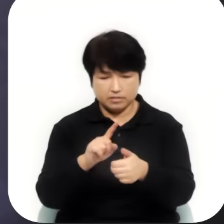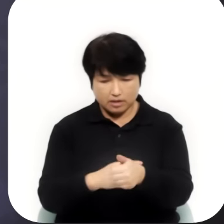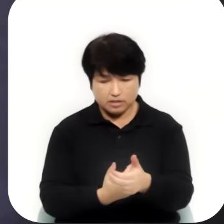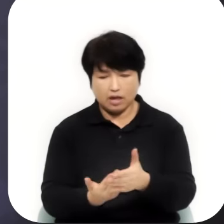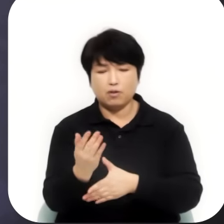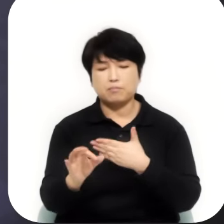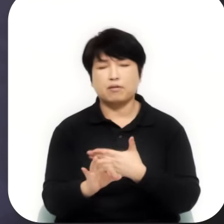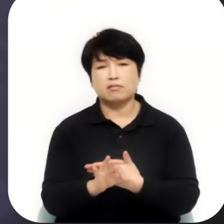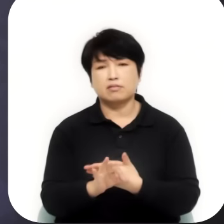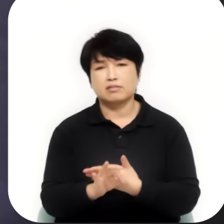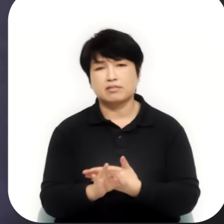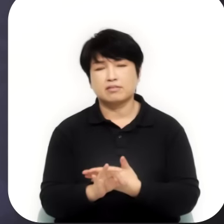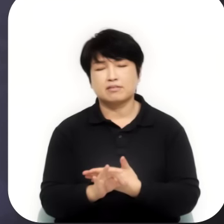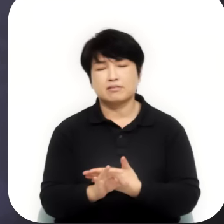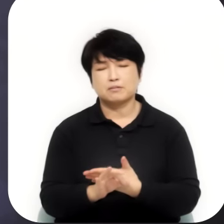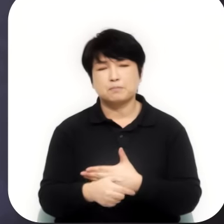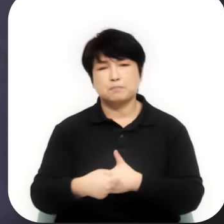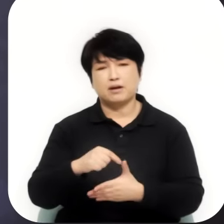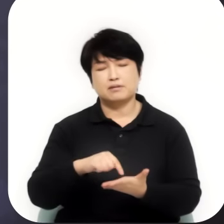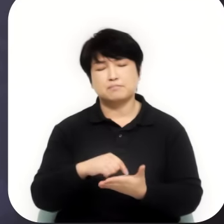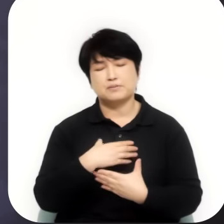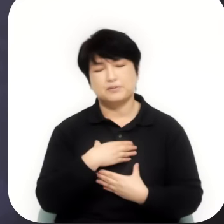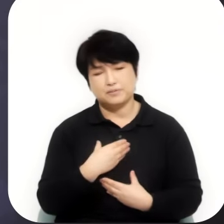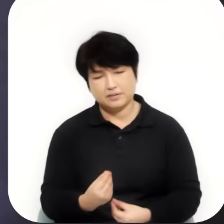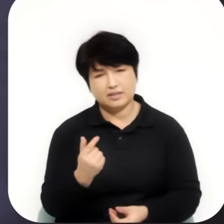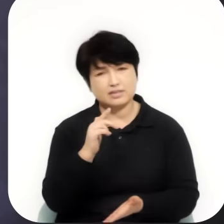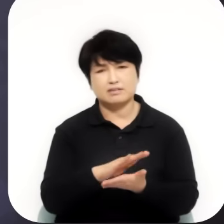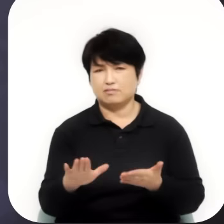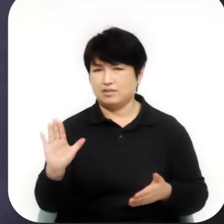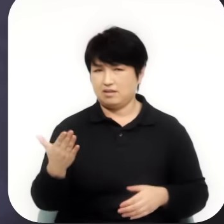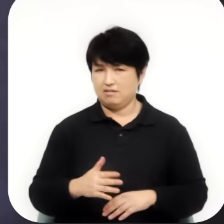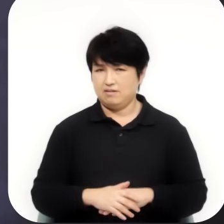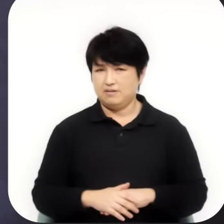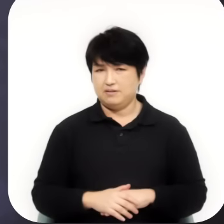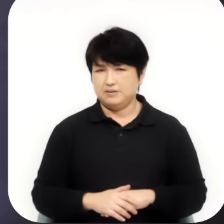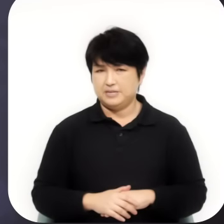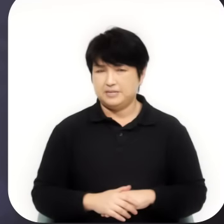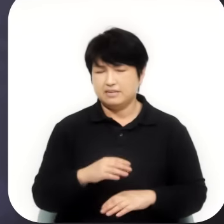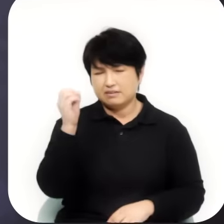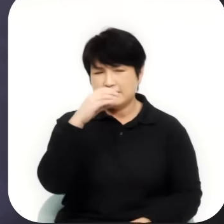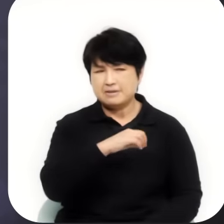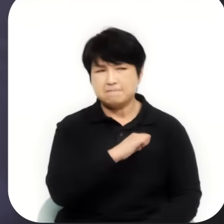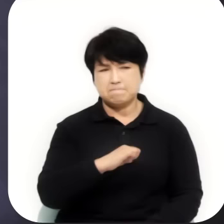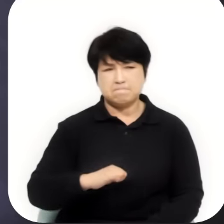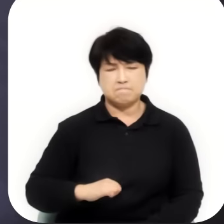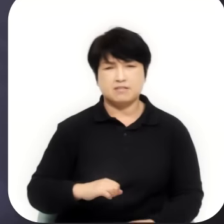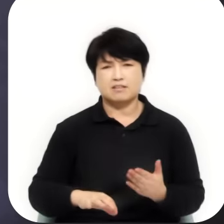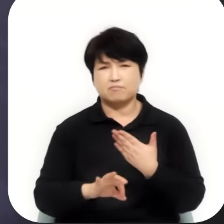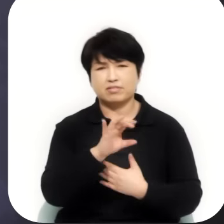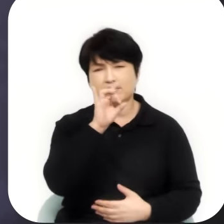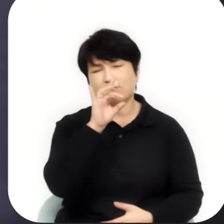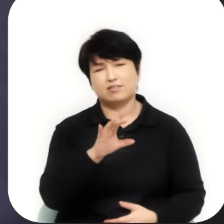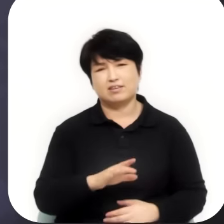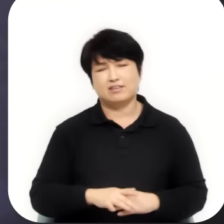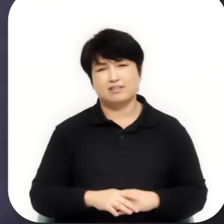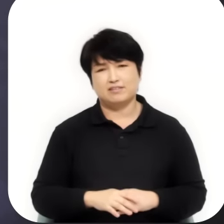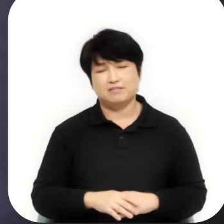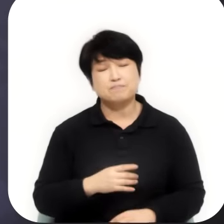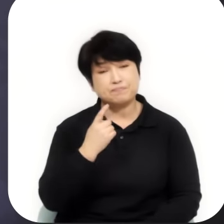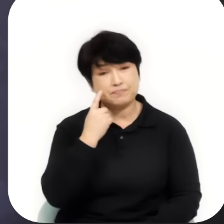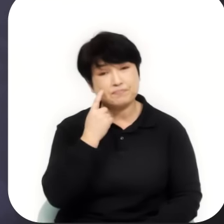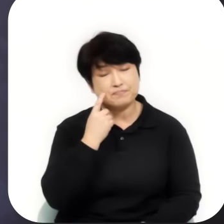되는 이걸 참고 있기 때문에 치유가 안 되는 거거든요. 그렇게 한번